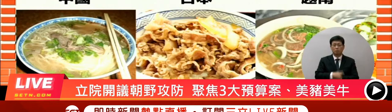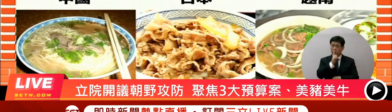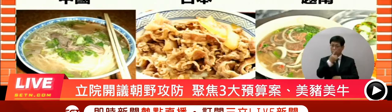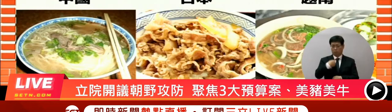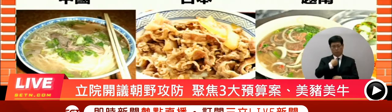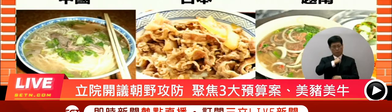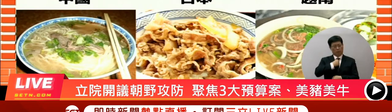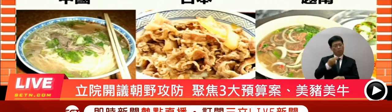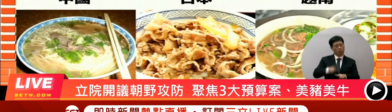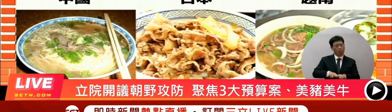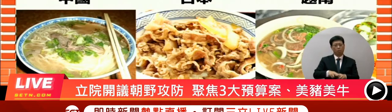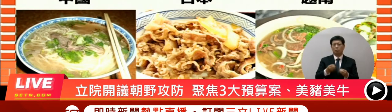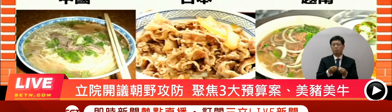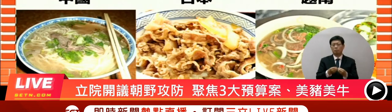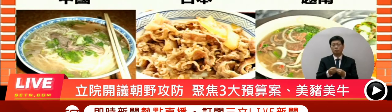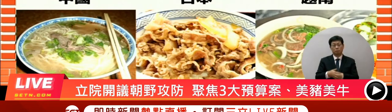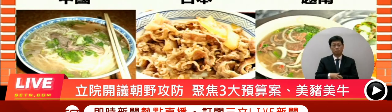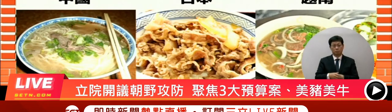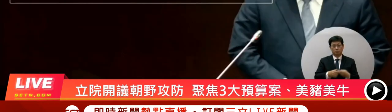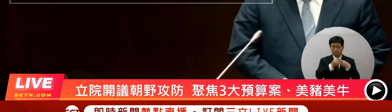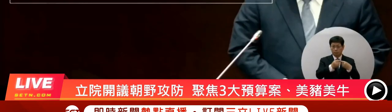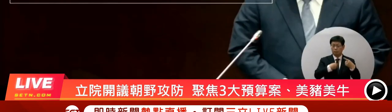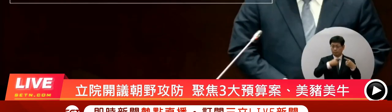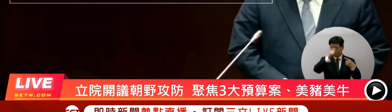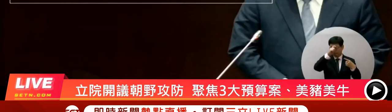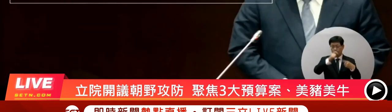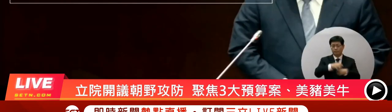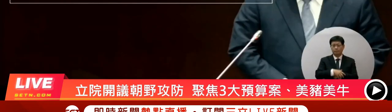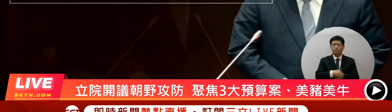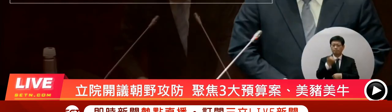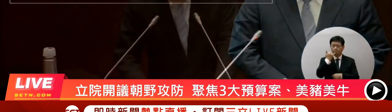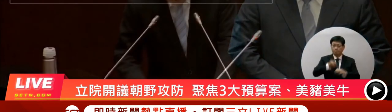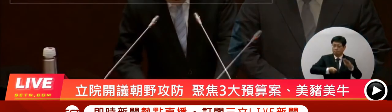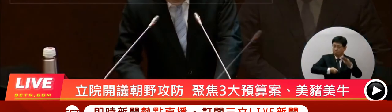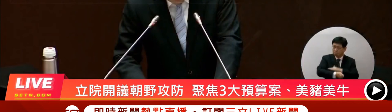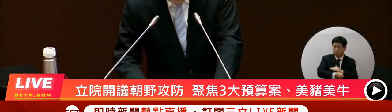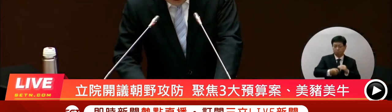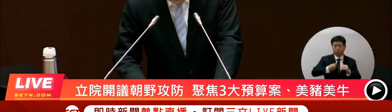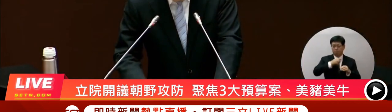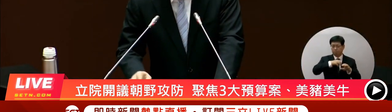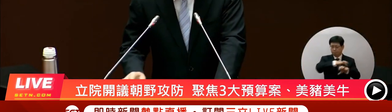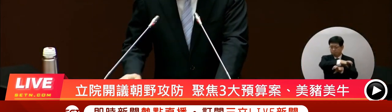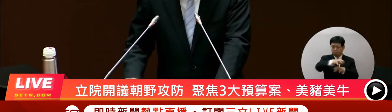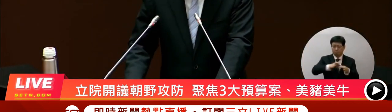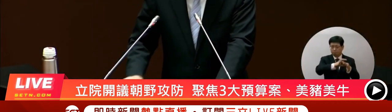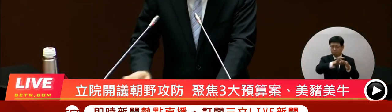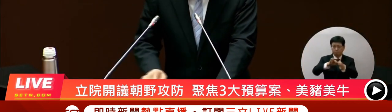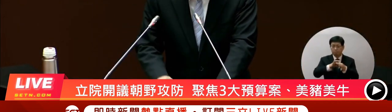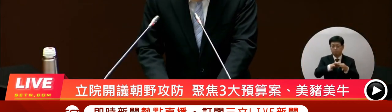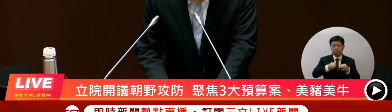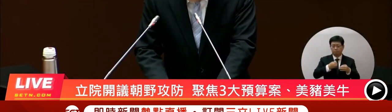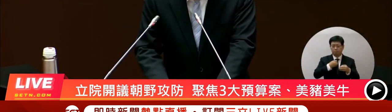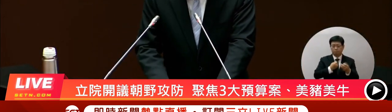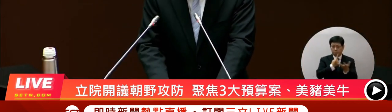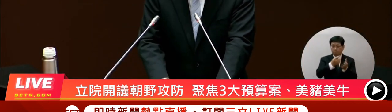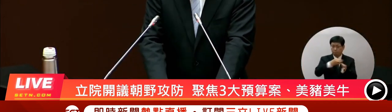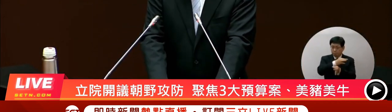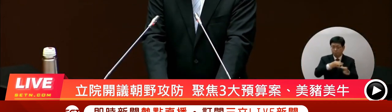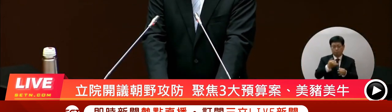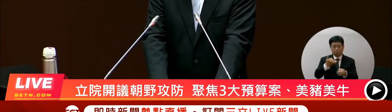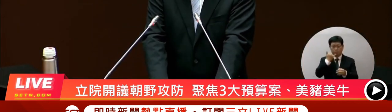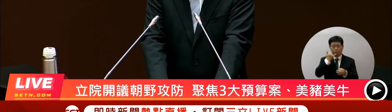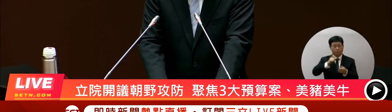们不开放。我们一方面希望加入区域贸易组织，让商品能够